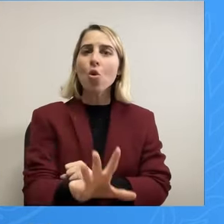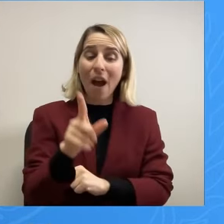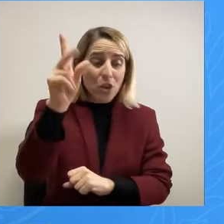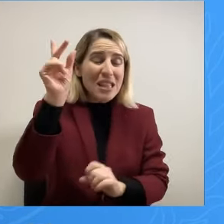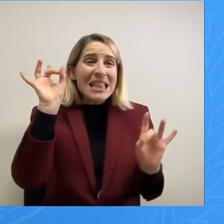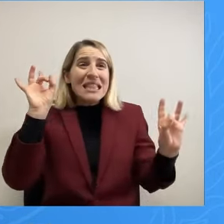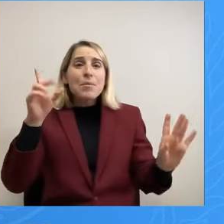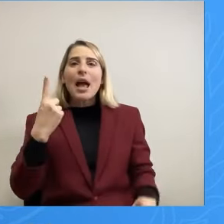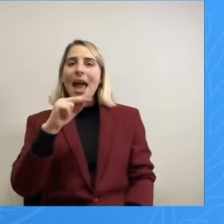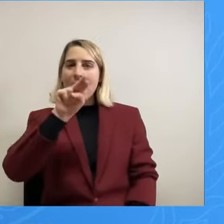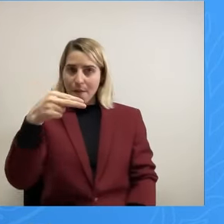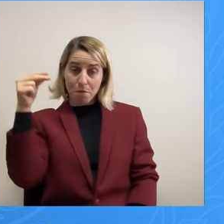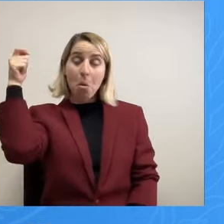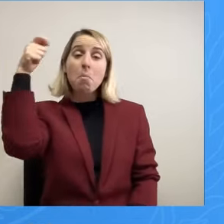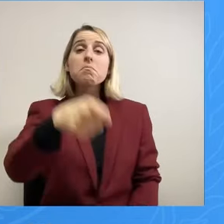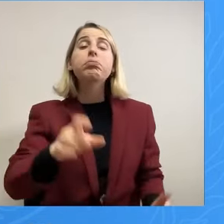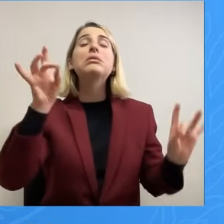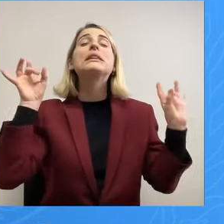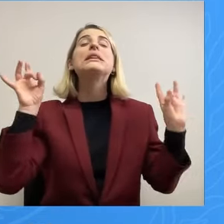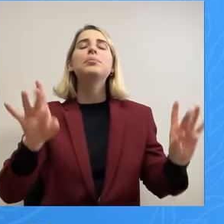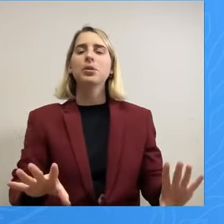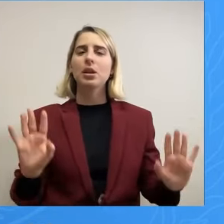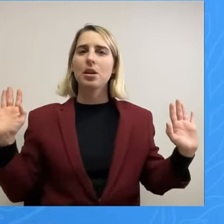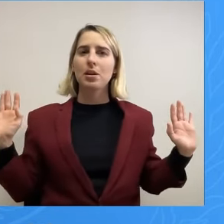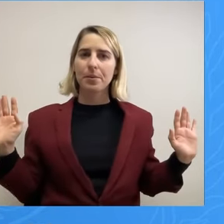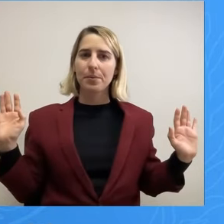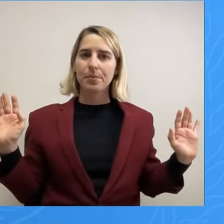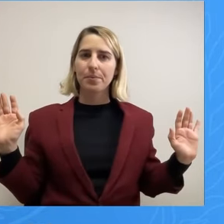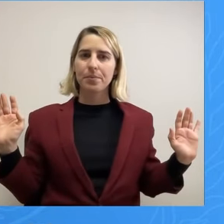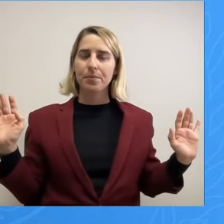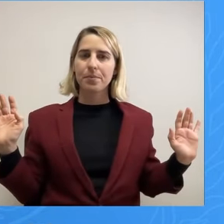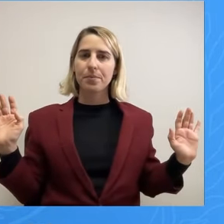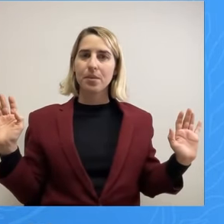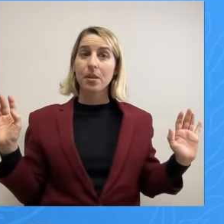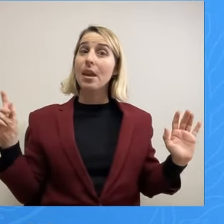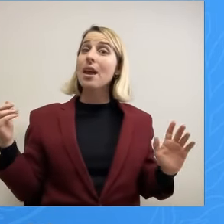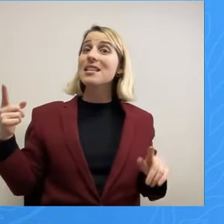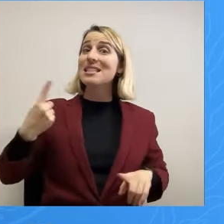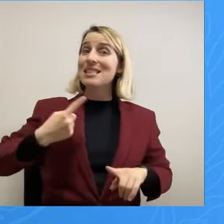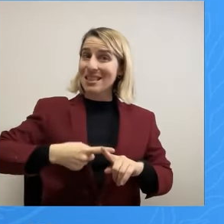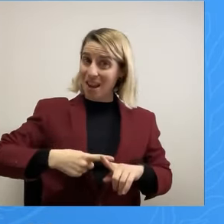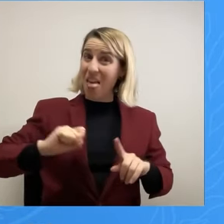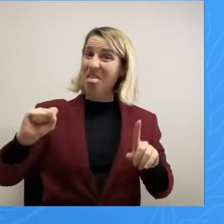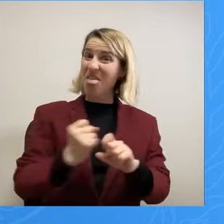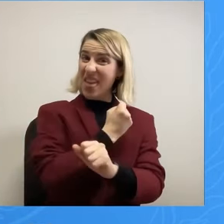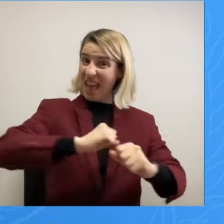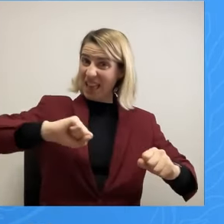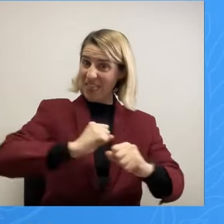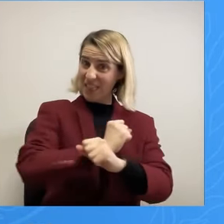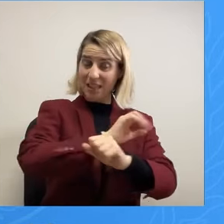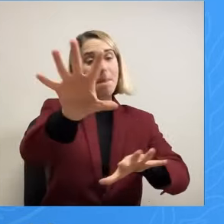ούτε ένα ευρώ για να φτιαχτεί το γήπεδο. Και μάλιστα διεκδίκησε και τα πήρε και τα υπόλοιπα. Πήρε